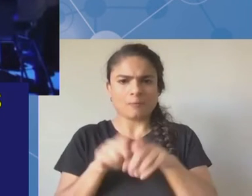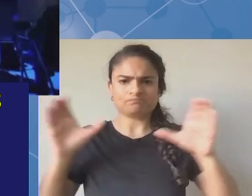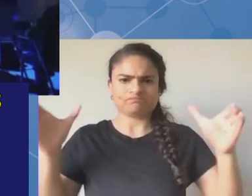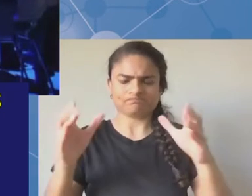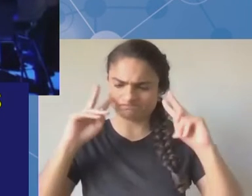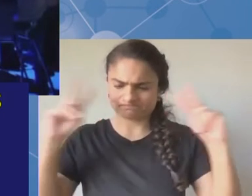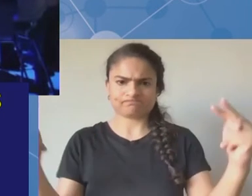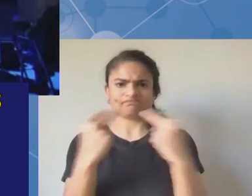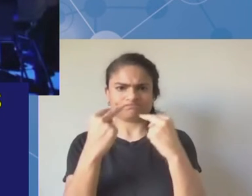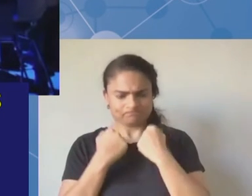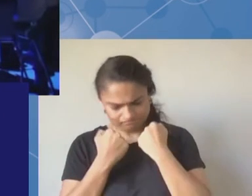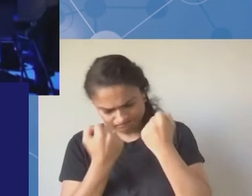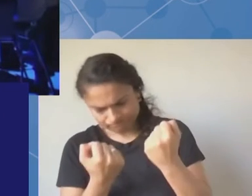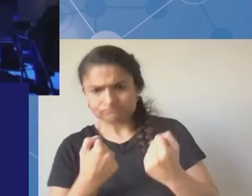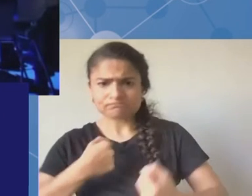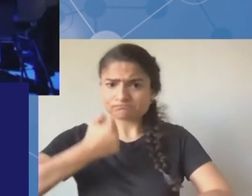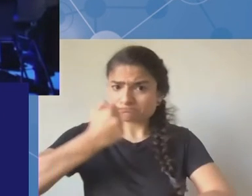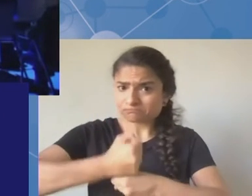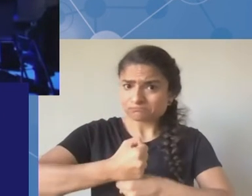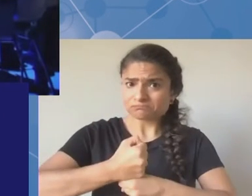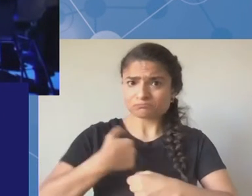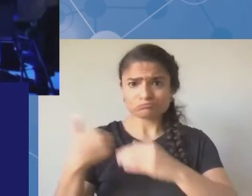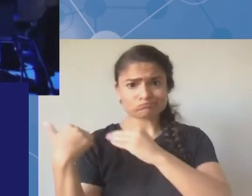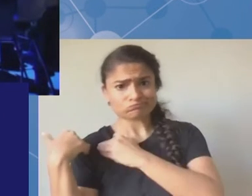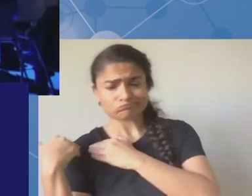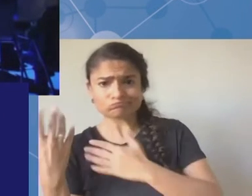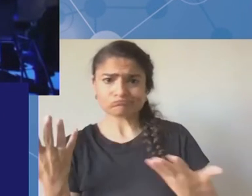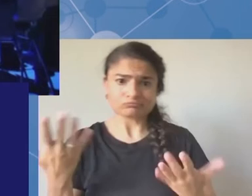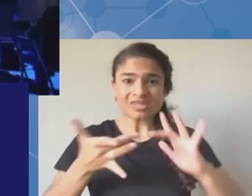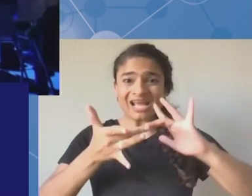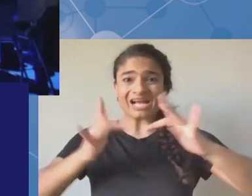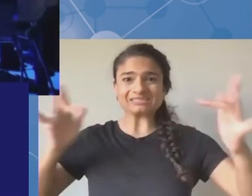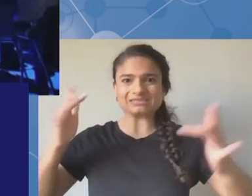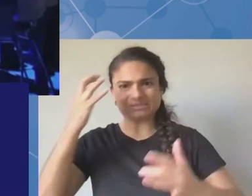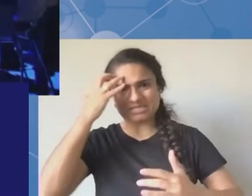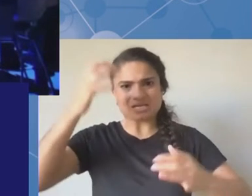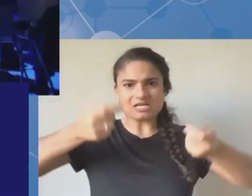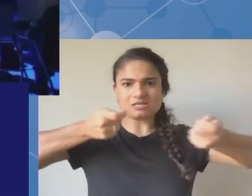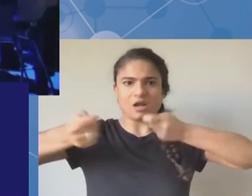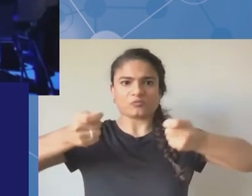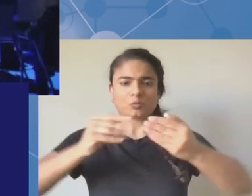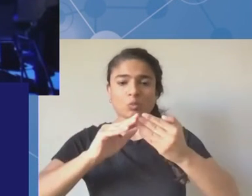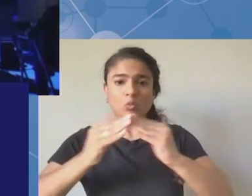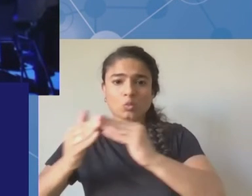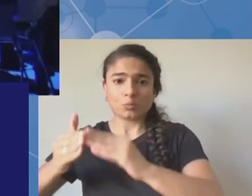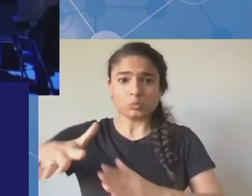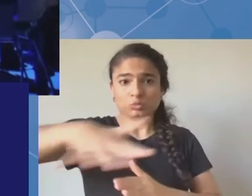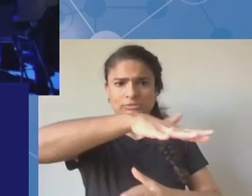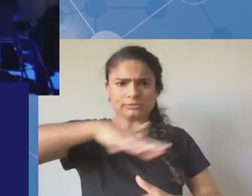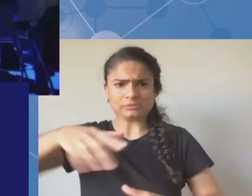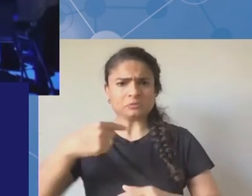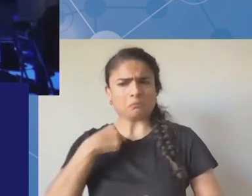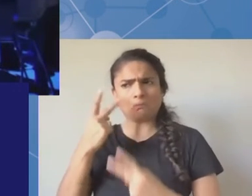складывается впечатление, что мы, возможно, должны заново определить нашу роль в контексте